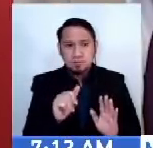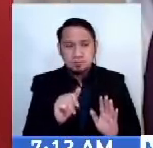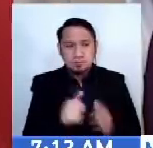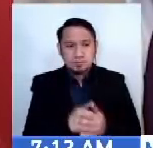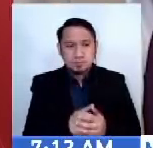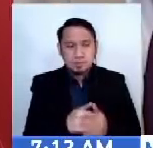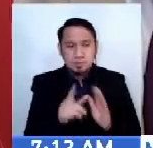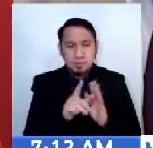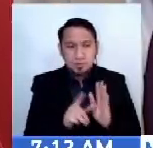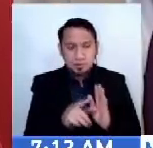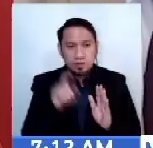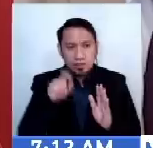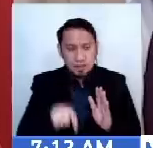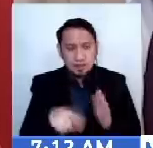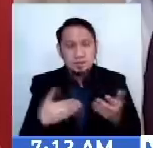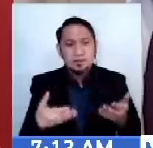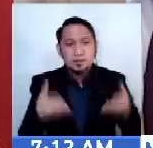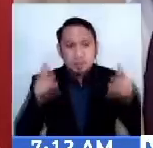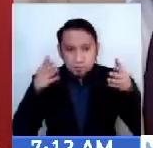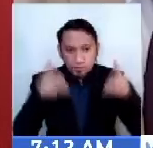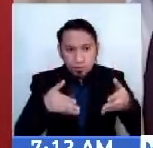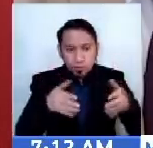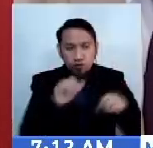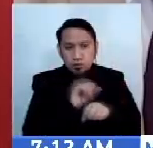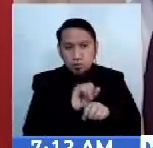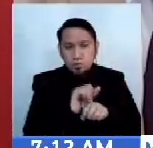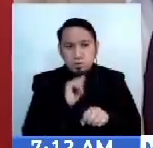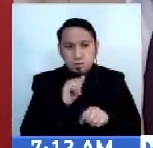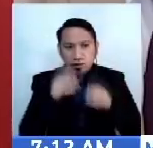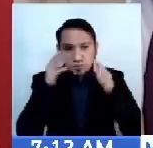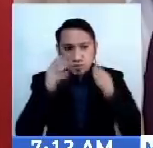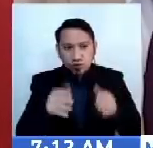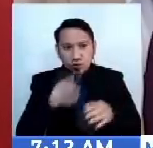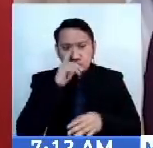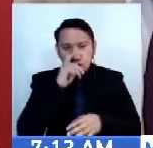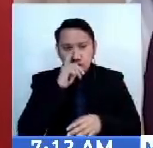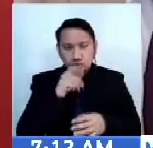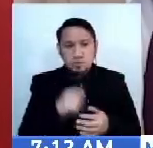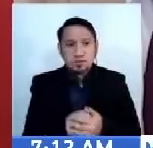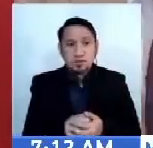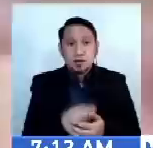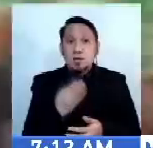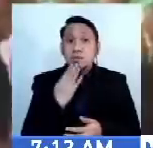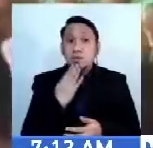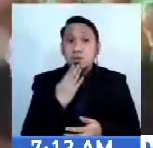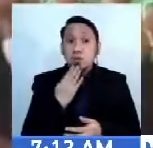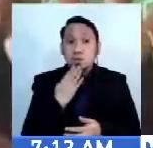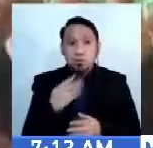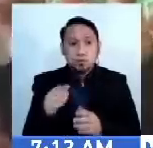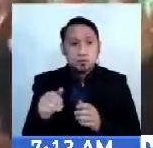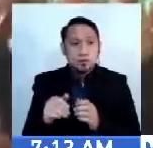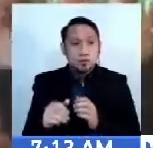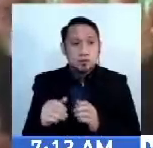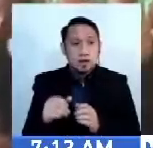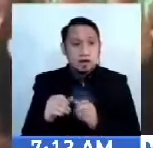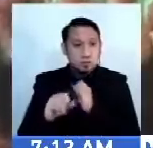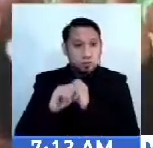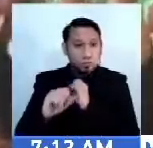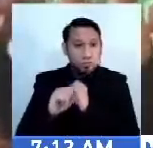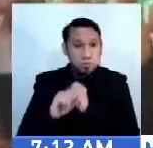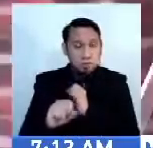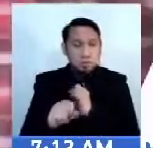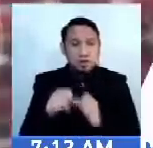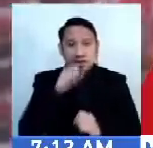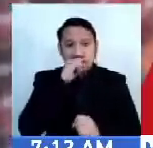dapat daw tingnan ang kakayahan ng tao at hindi ang kanyang edad. Nakampanya naman sa Bacolod City kahapon ang kanyang running mate na si Senate President Tito